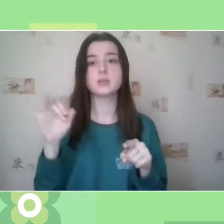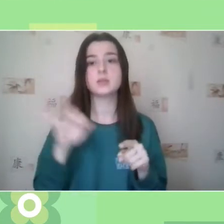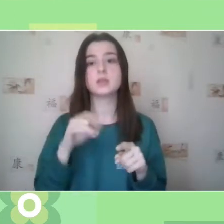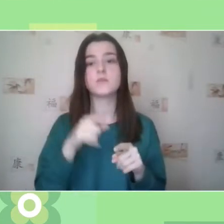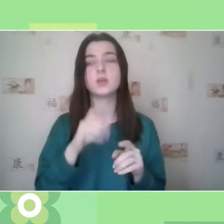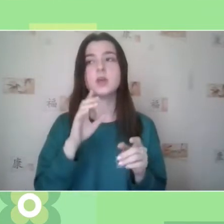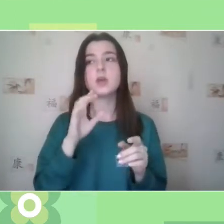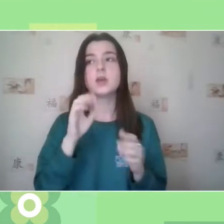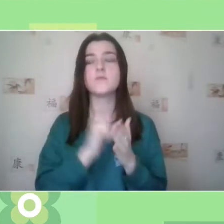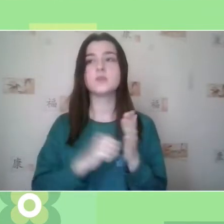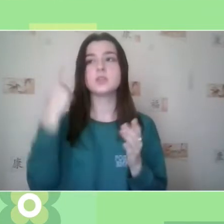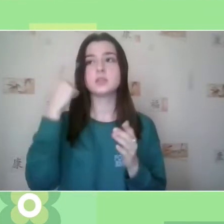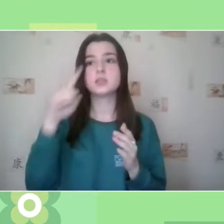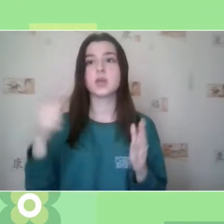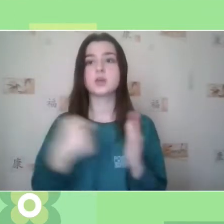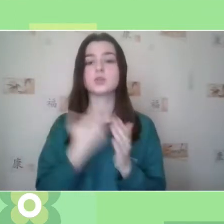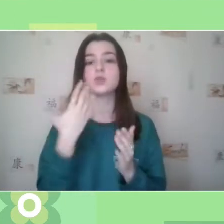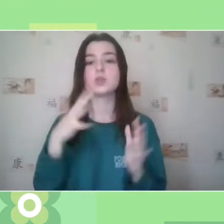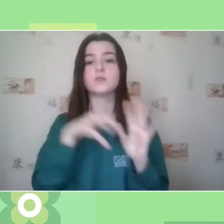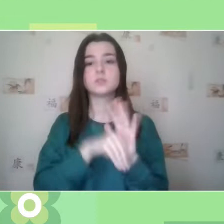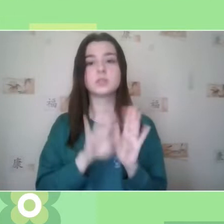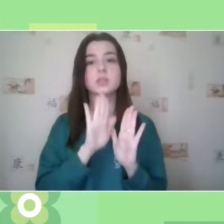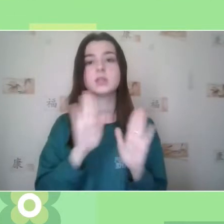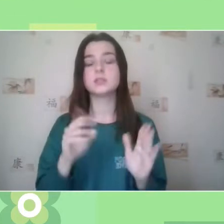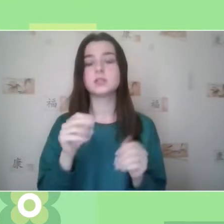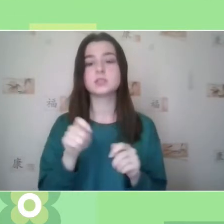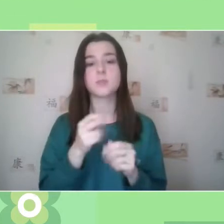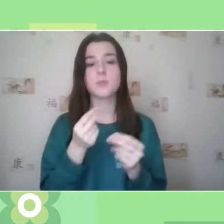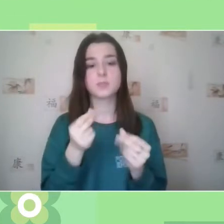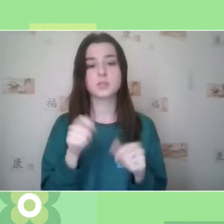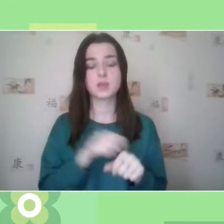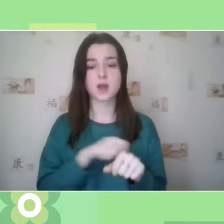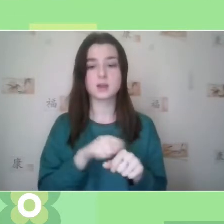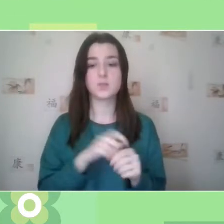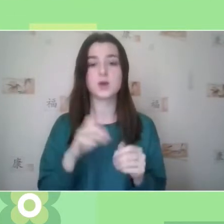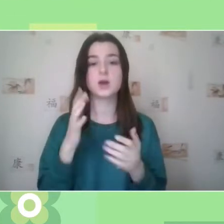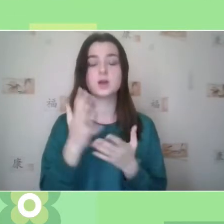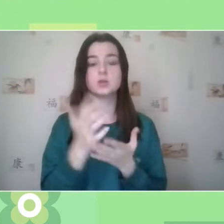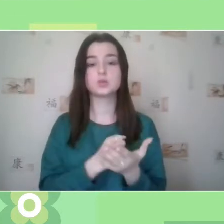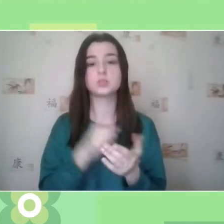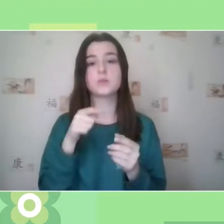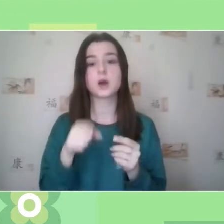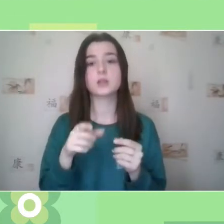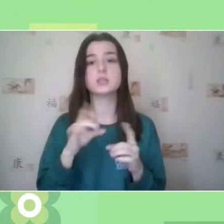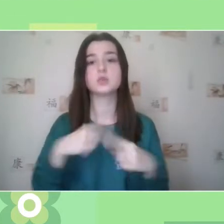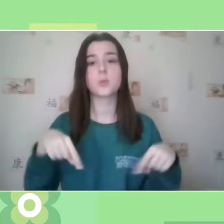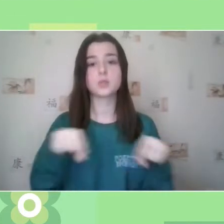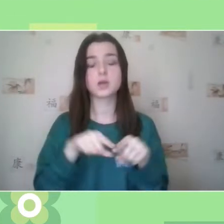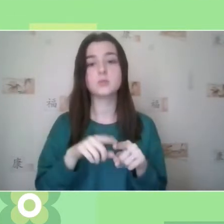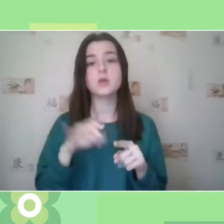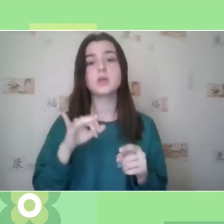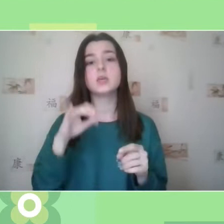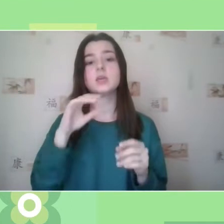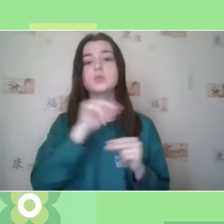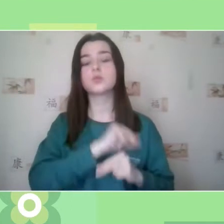до її втілення не тільки з матеріальними ресурсами, да, але й з командою. І оцей момент трудових ресурсів,